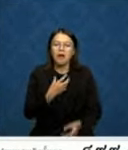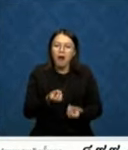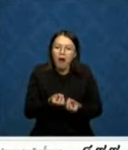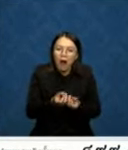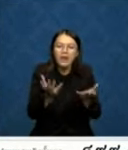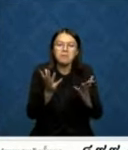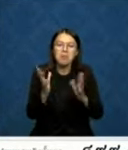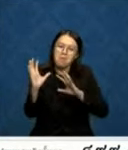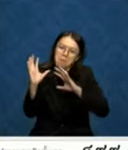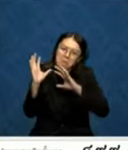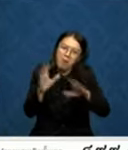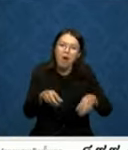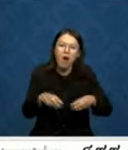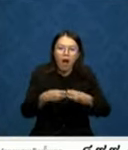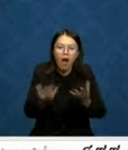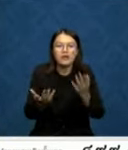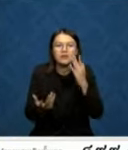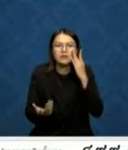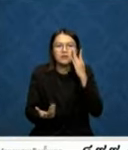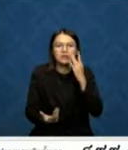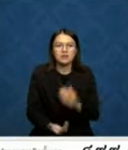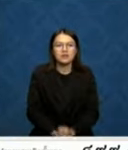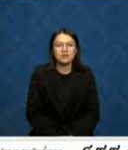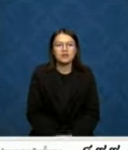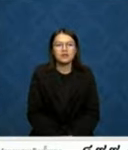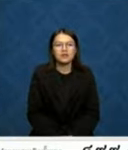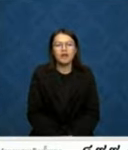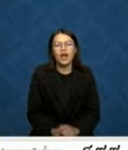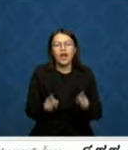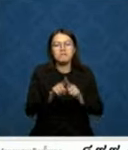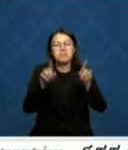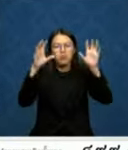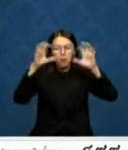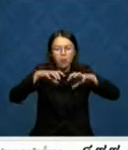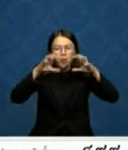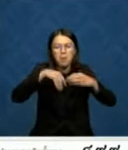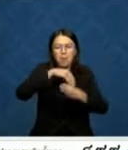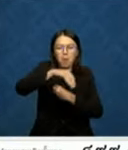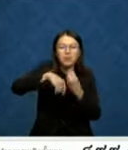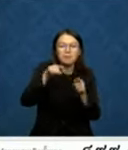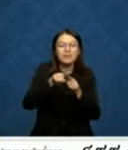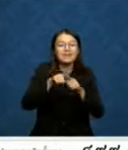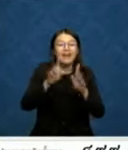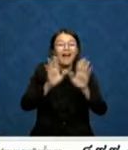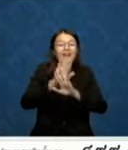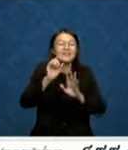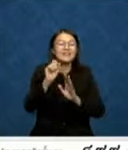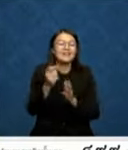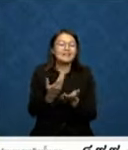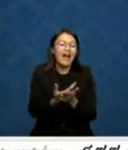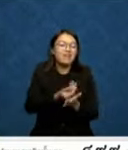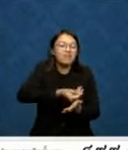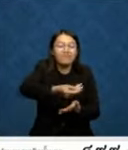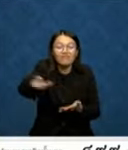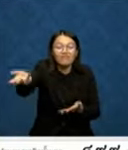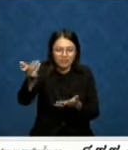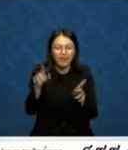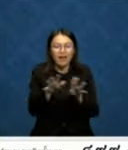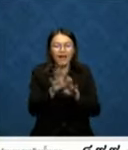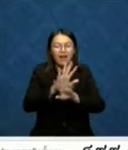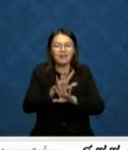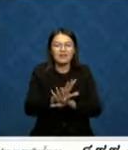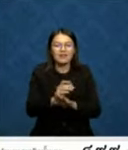รแล้วก็หวังว่ามันจะเป็นพายุที่จะหมุนกับเศรษฐกิจแต่ท่านก็เห็นแล้วนะครับว่ามันจะกระ